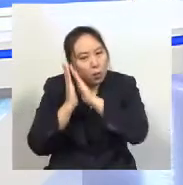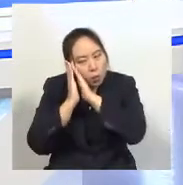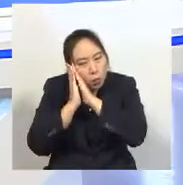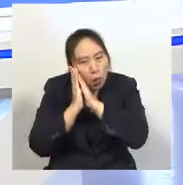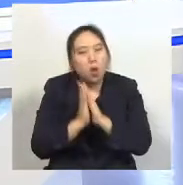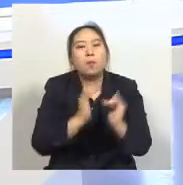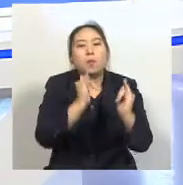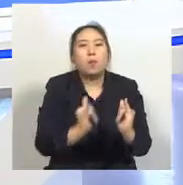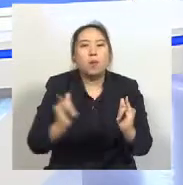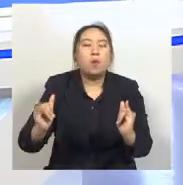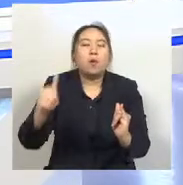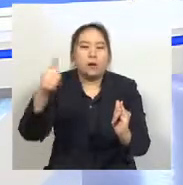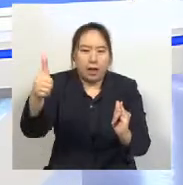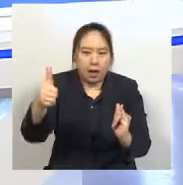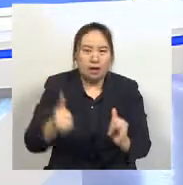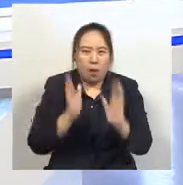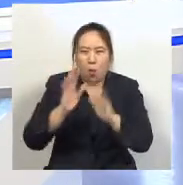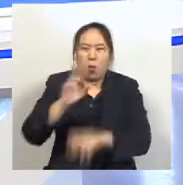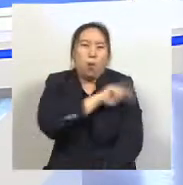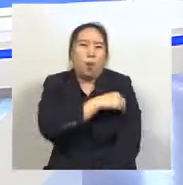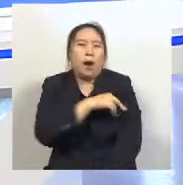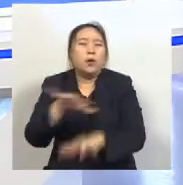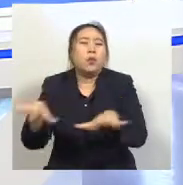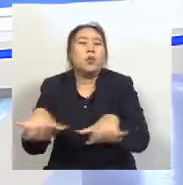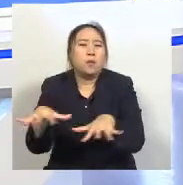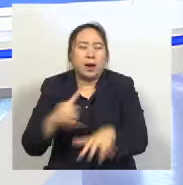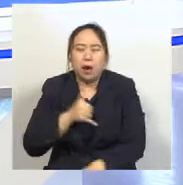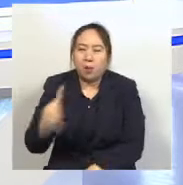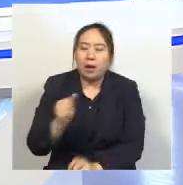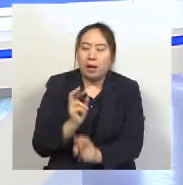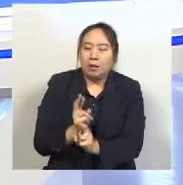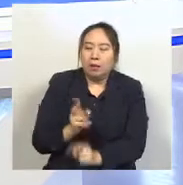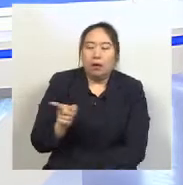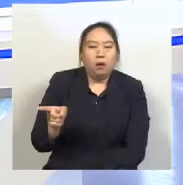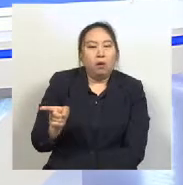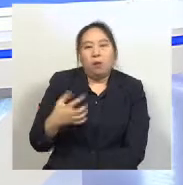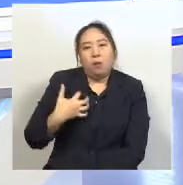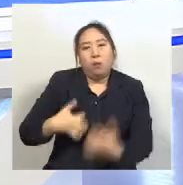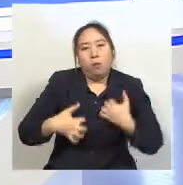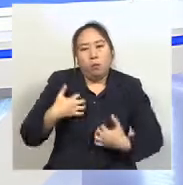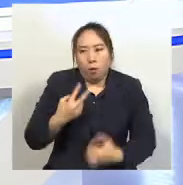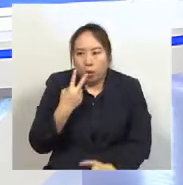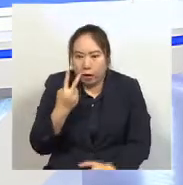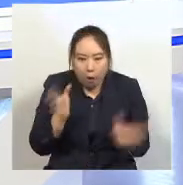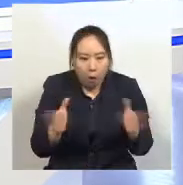งพยาบาลปกติเนี่ยไปรักษาสุขภาพจิตก็ยากอยู่แล้วแต่ว่าถ้าไปเจอห้องพักที่สะอาดแล้